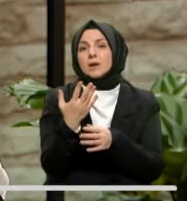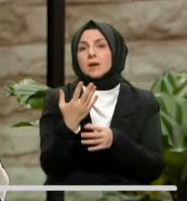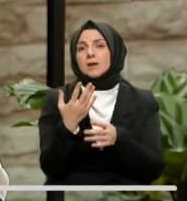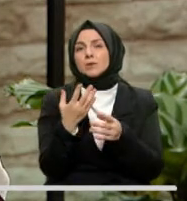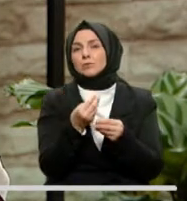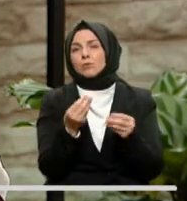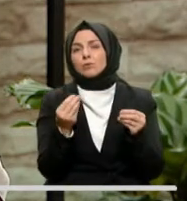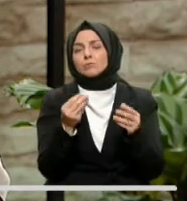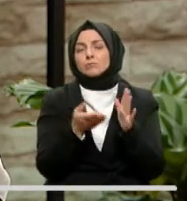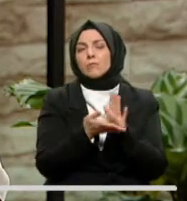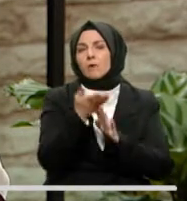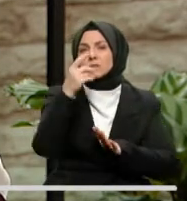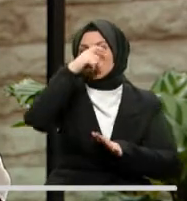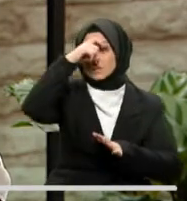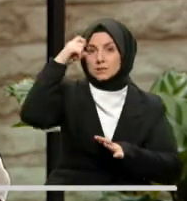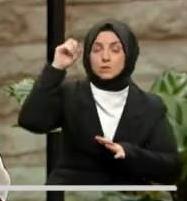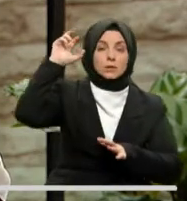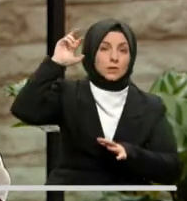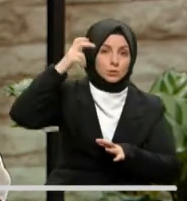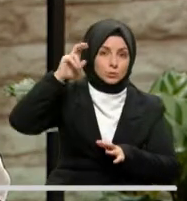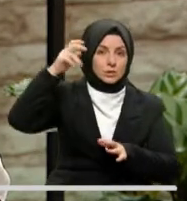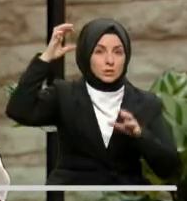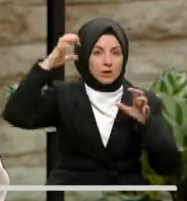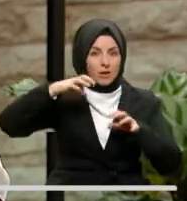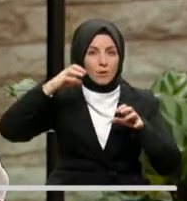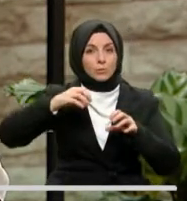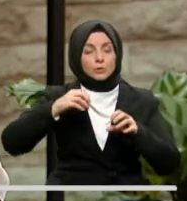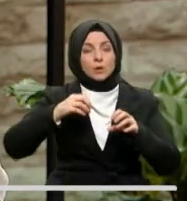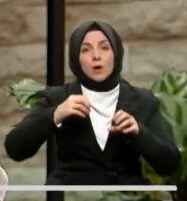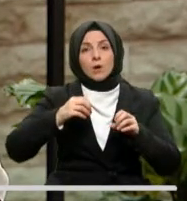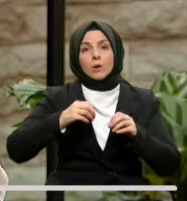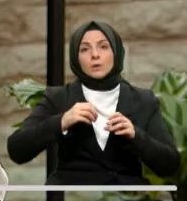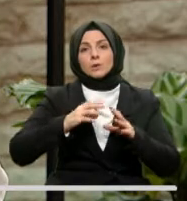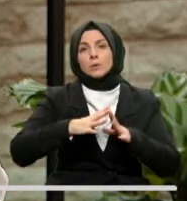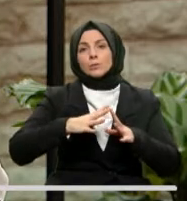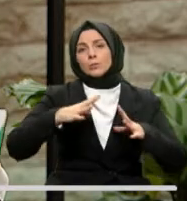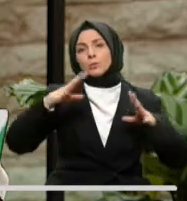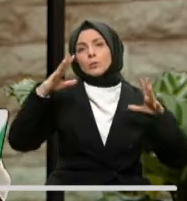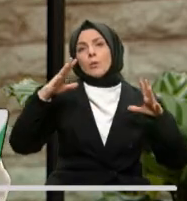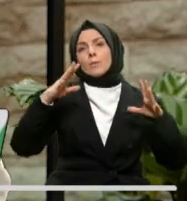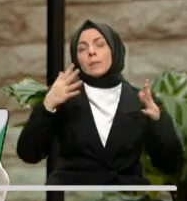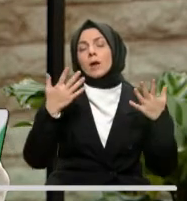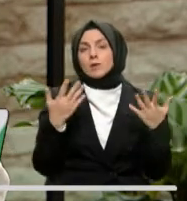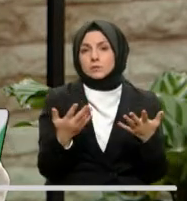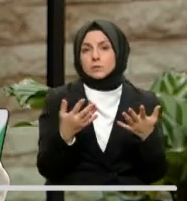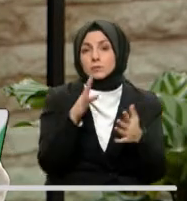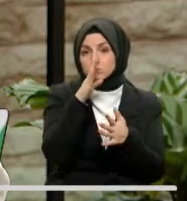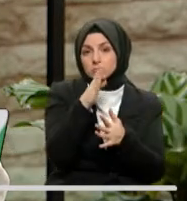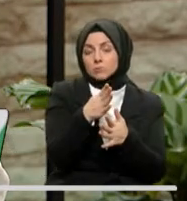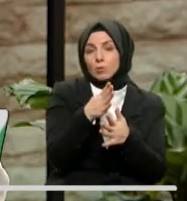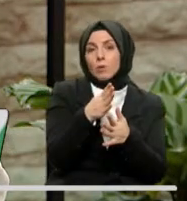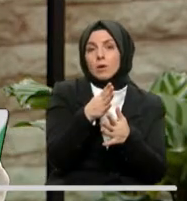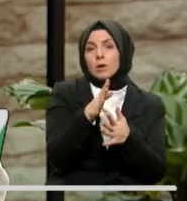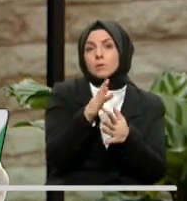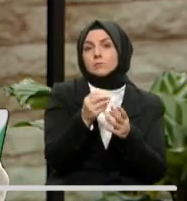fazla sıcakta çok fazla güneşte Yağmur yetişebiliyor Aslında doğayı taklit ettim zaman evlerimizde ya kapalı efsane evlat düşünme